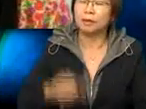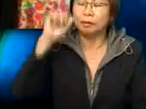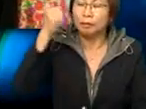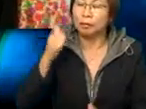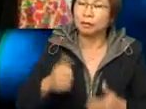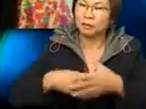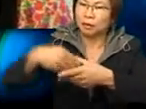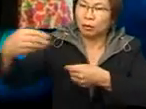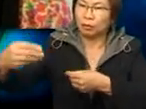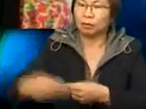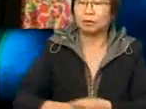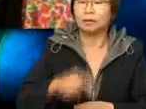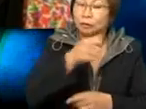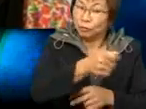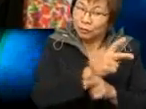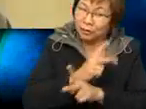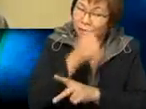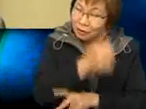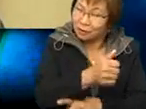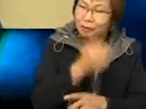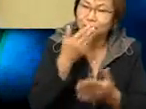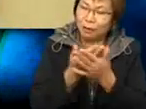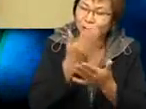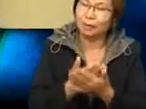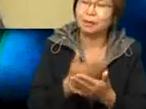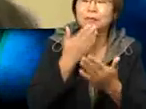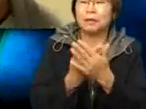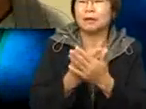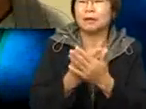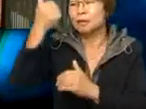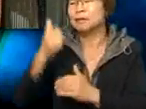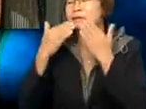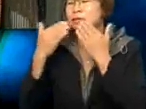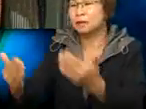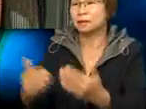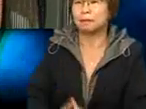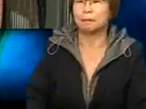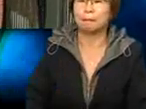sekarang. Azmin jaga diri baik-baik, ya? Baiklah, makcik. Terima kasih.